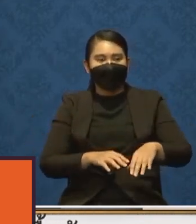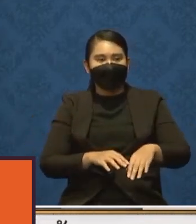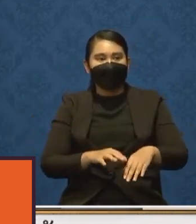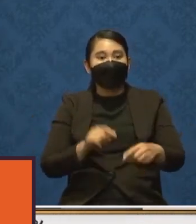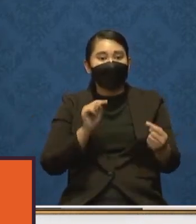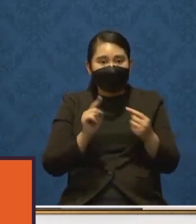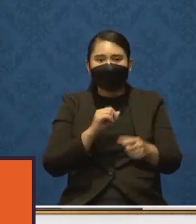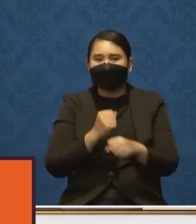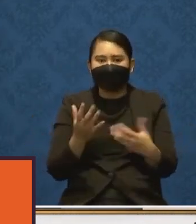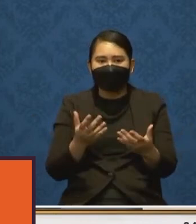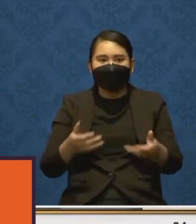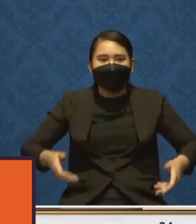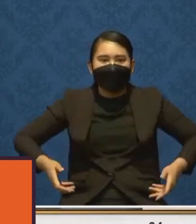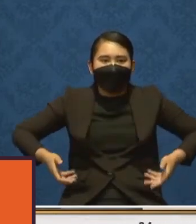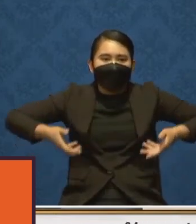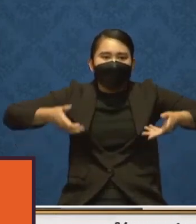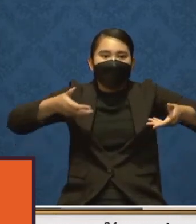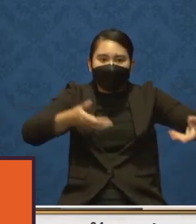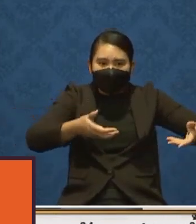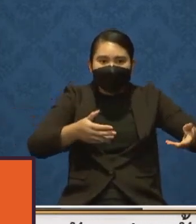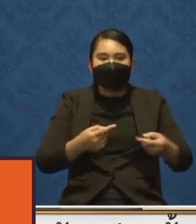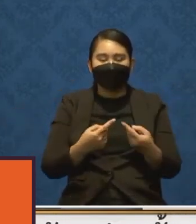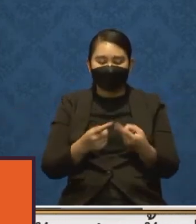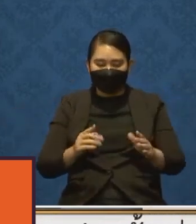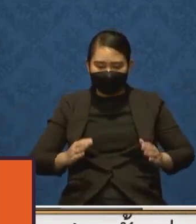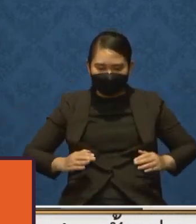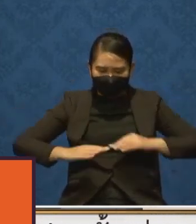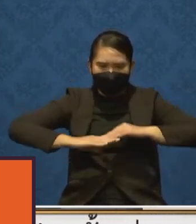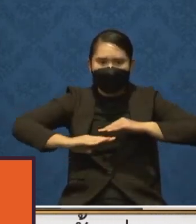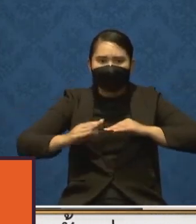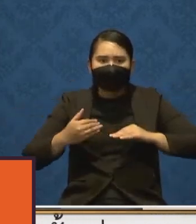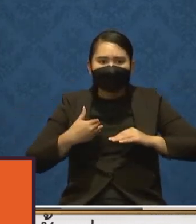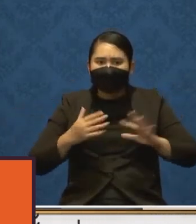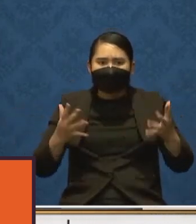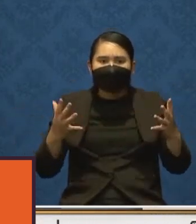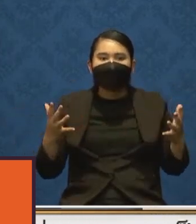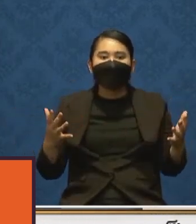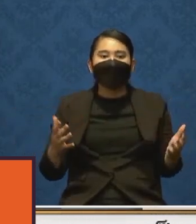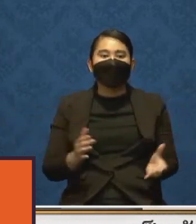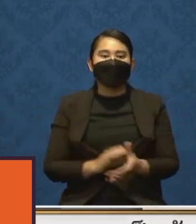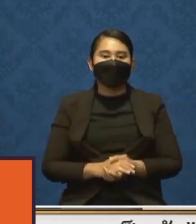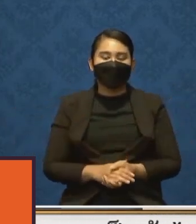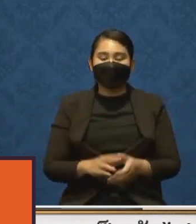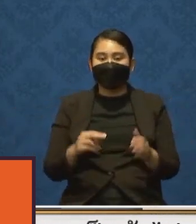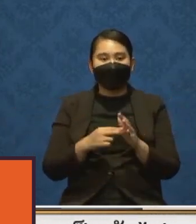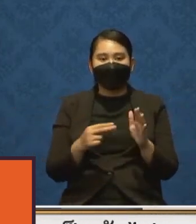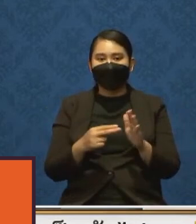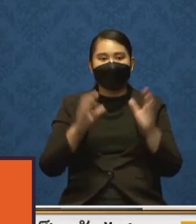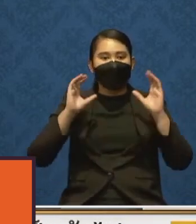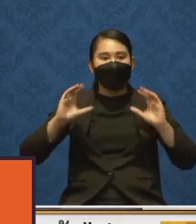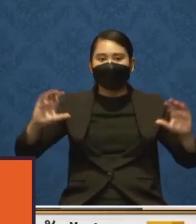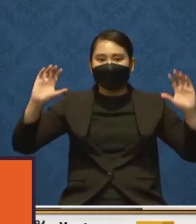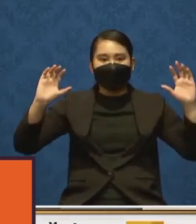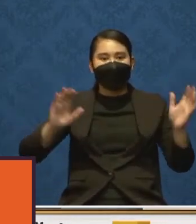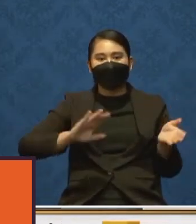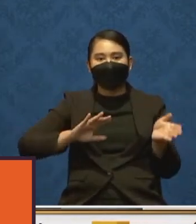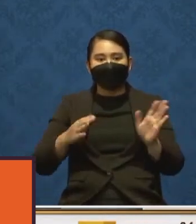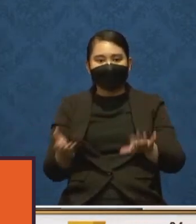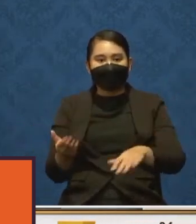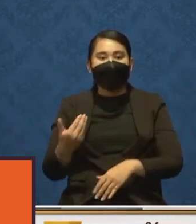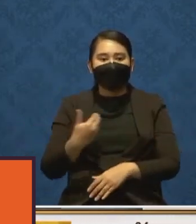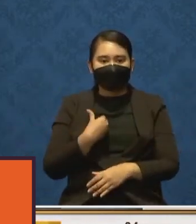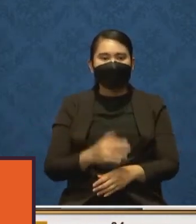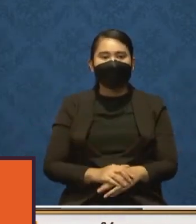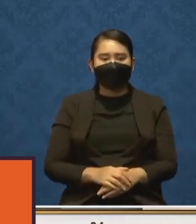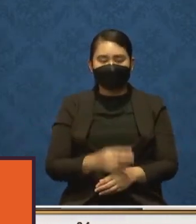อุ้มข้ไปครัทั้งทั้งทมีทางลาด และไม่ใช้นี่เกิดอะไรขึ้ครั นี่คความลมเหลวของรฐบาลนะครับนี่ท่านเจอจง